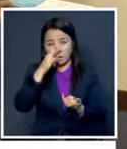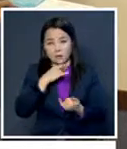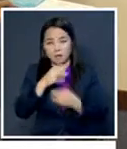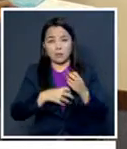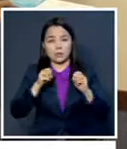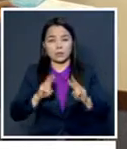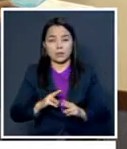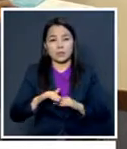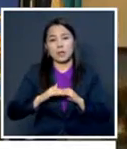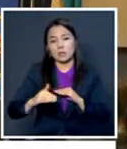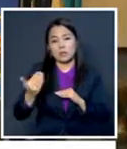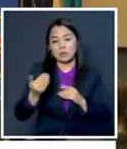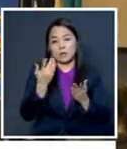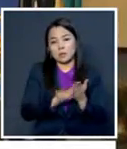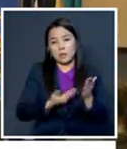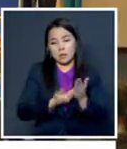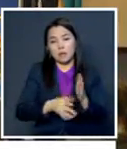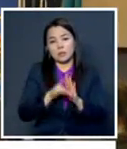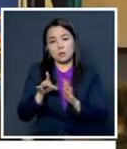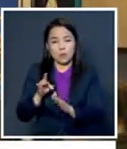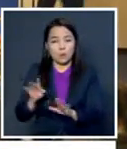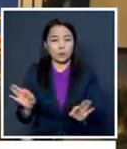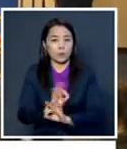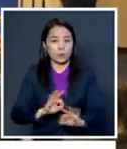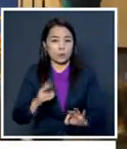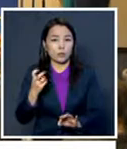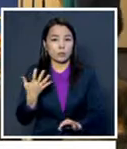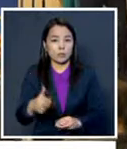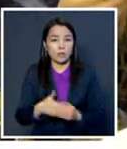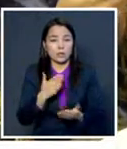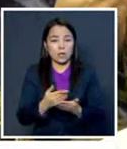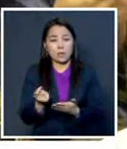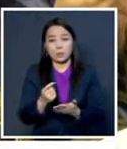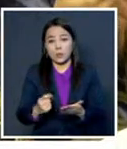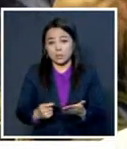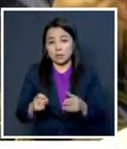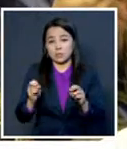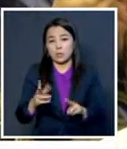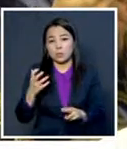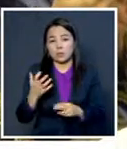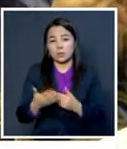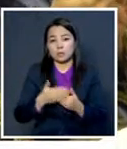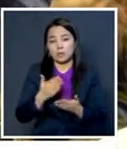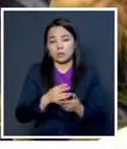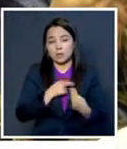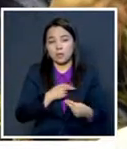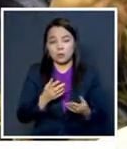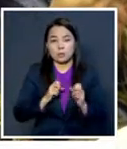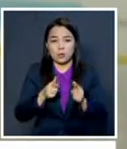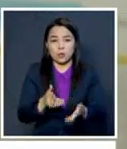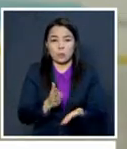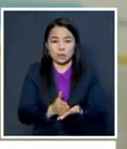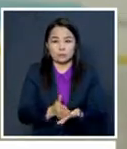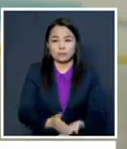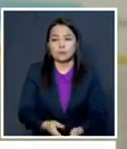мойындалған сарапшылар болды. Жалпы үздіктерді анықтау барысында 250-ден астам суретшінің 500-дей еңбегі түскен.